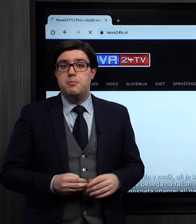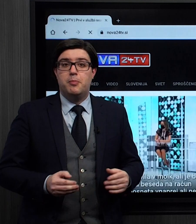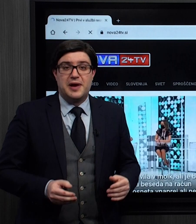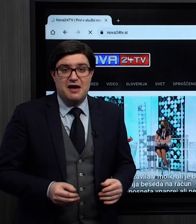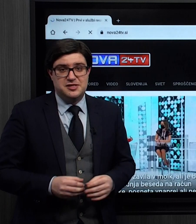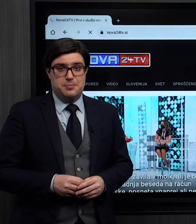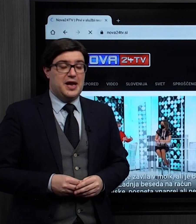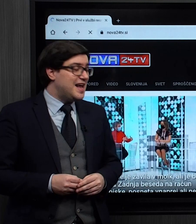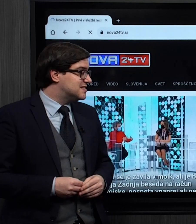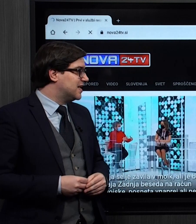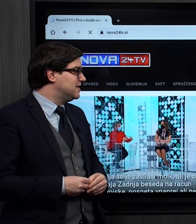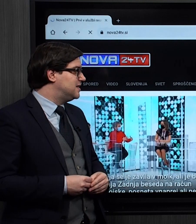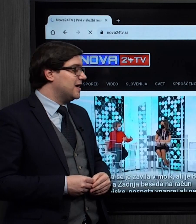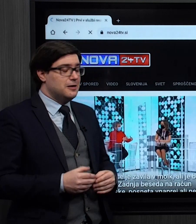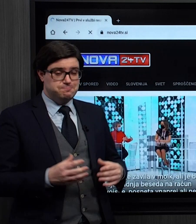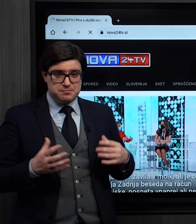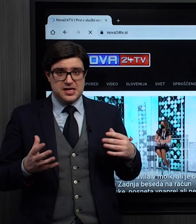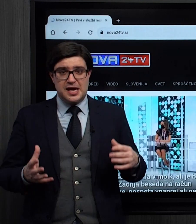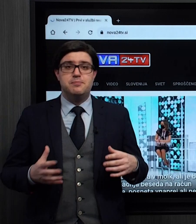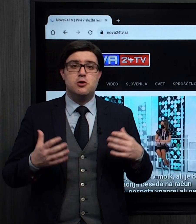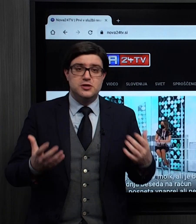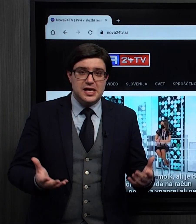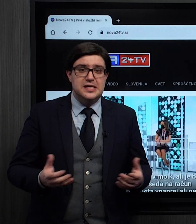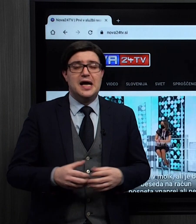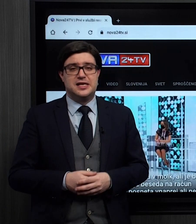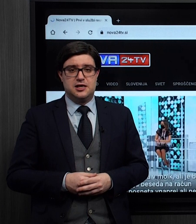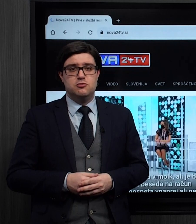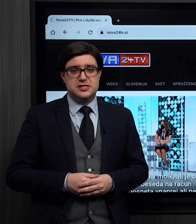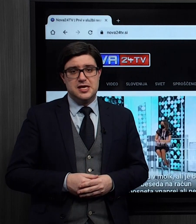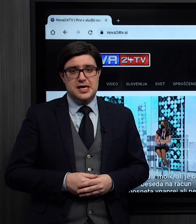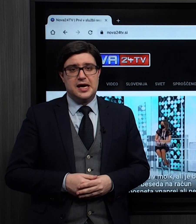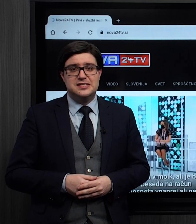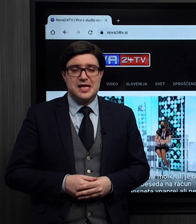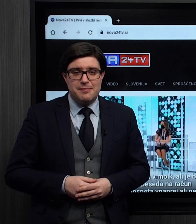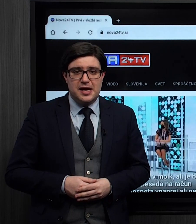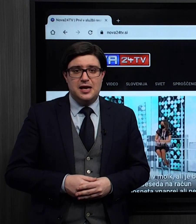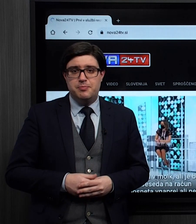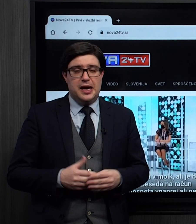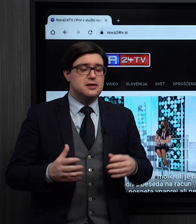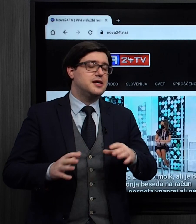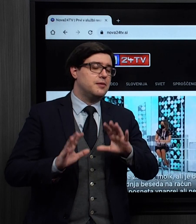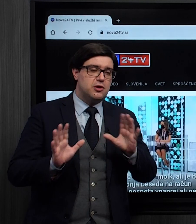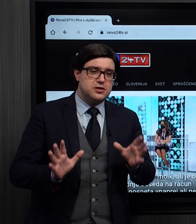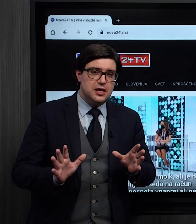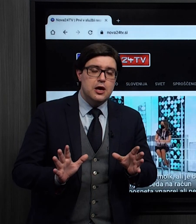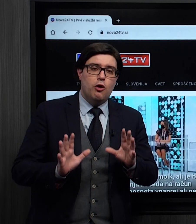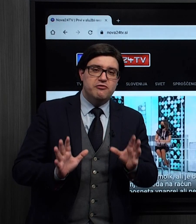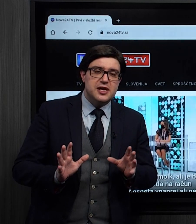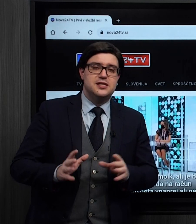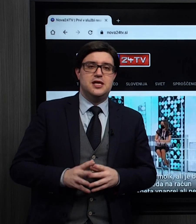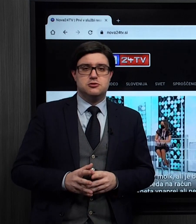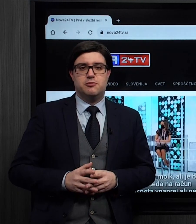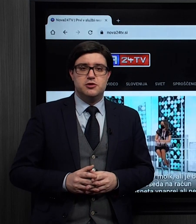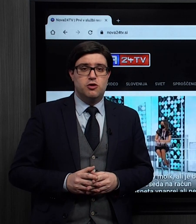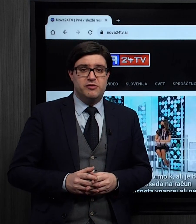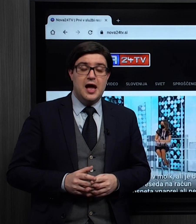del popraviti. Pa ne zaradi tega, ker bi hoteli Jadranki Juras kaj slabega ali pa ker bi hoteli